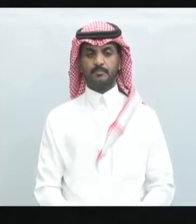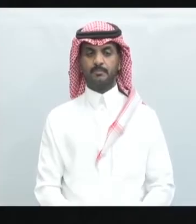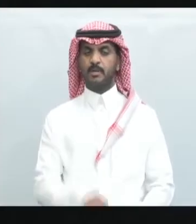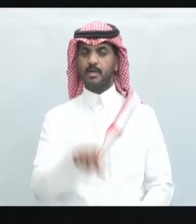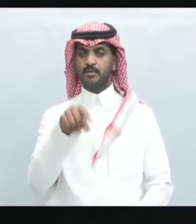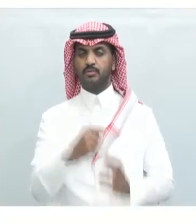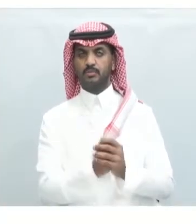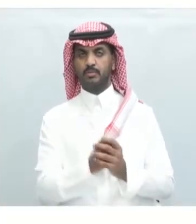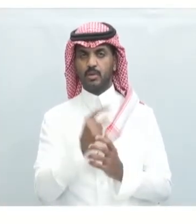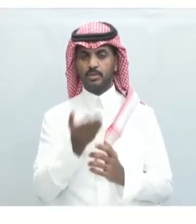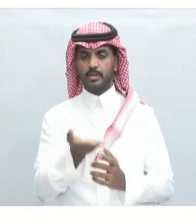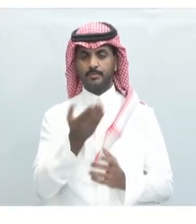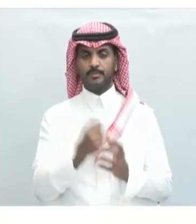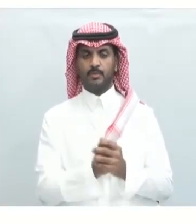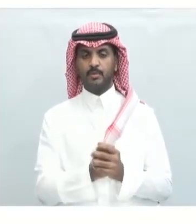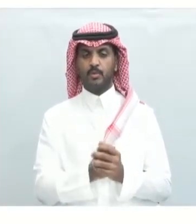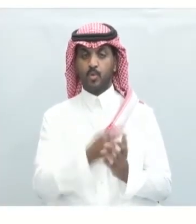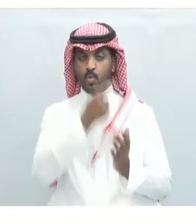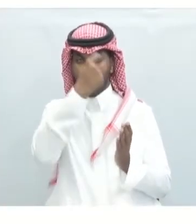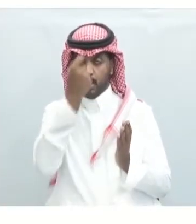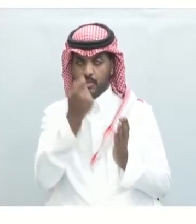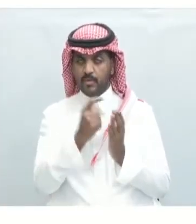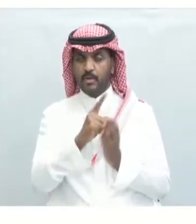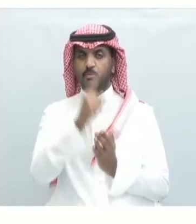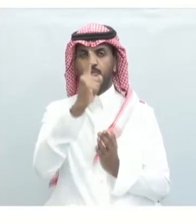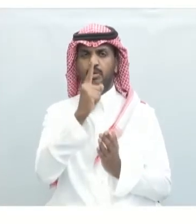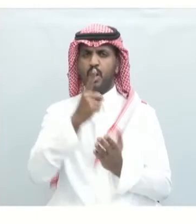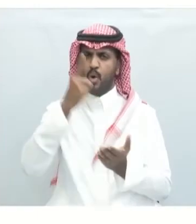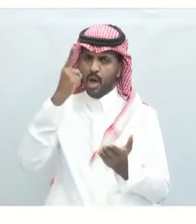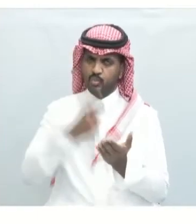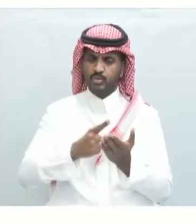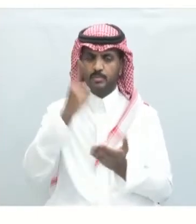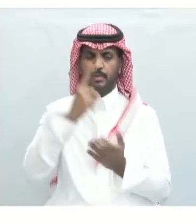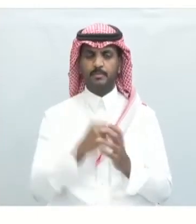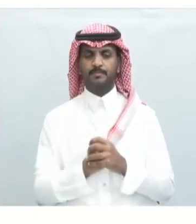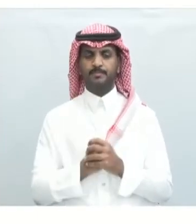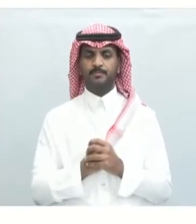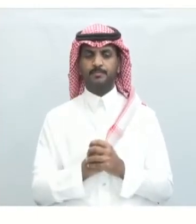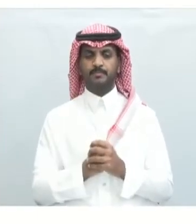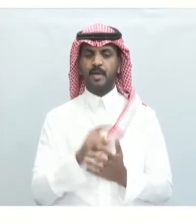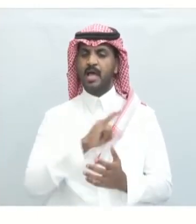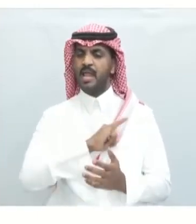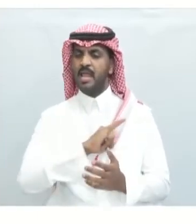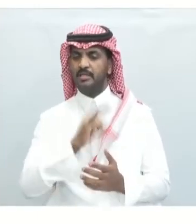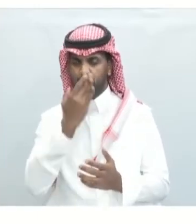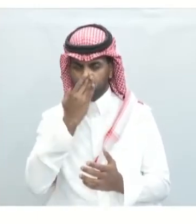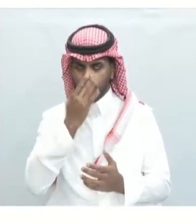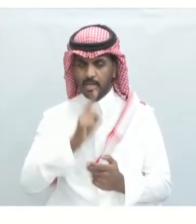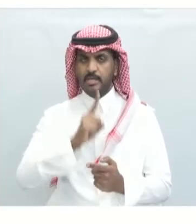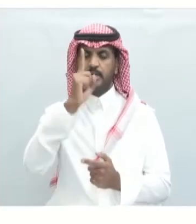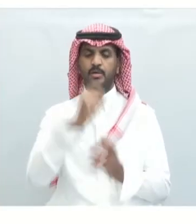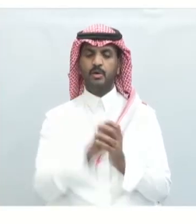احسنتم في قوله جل وعلا وقضى ربك اي اوجب الله عز وجل ماذا اوجب الا تعبدوا الا